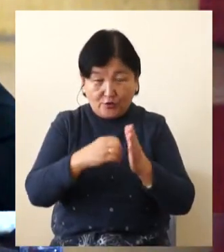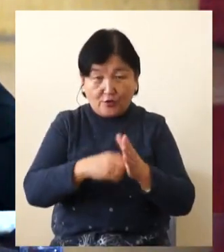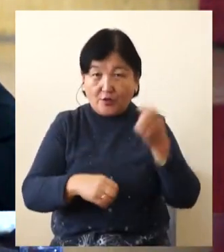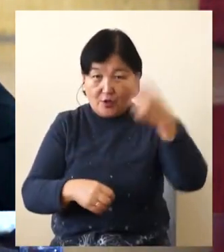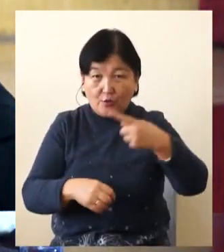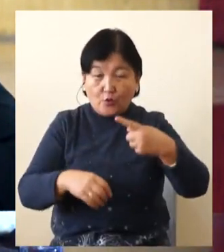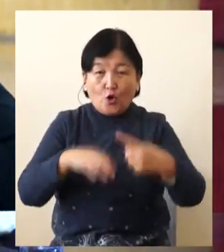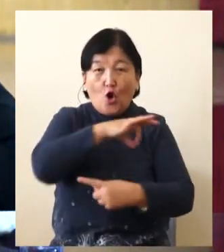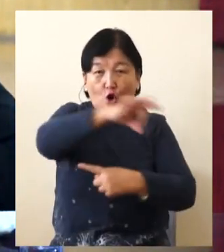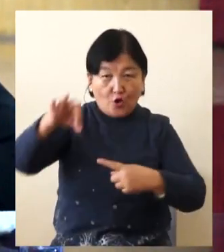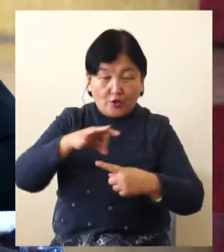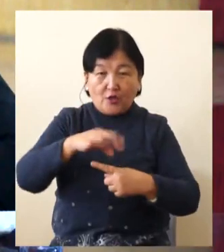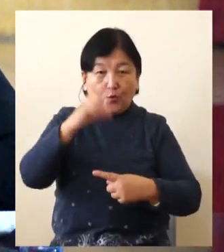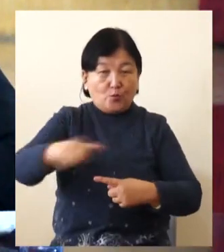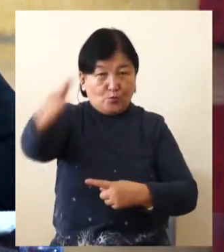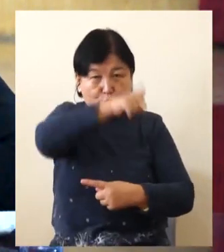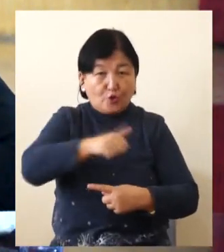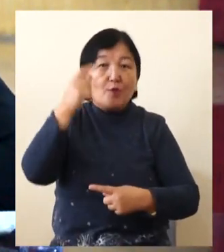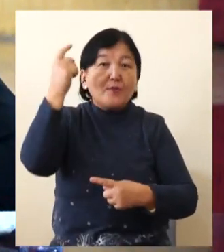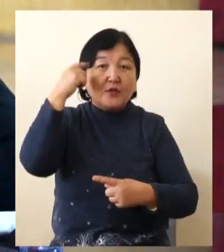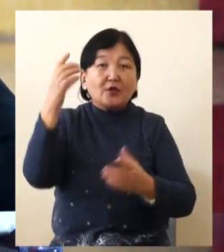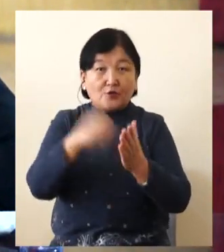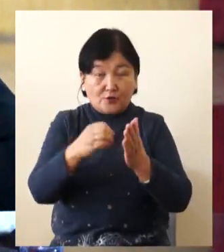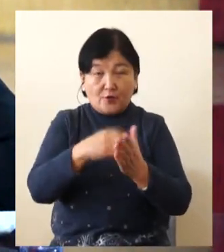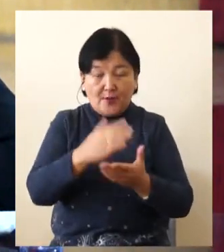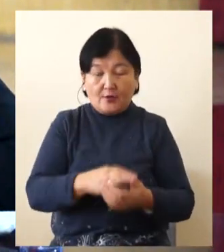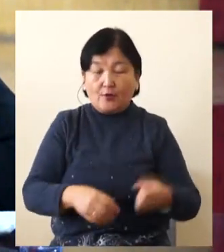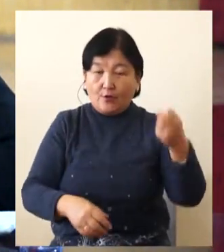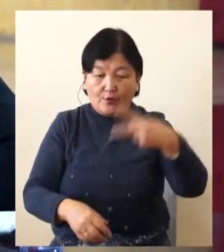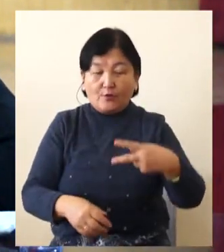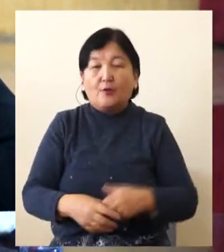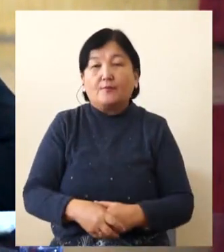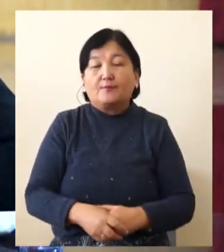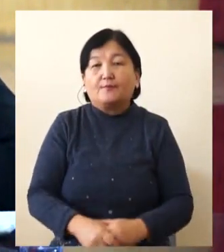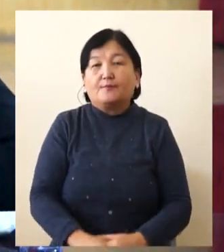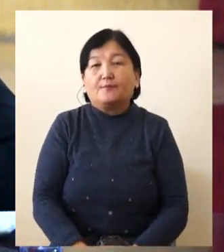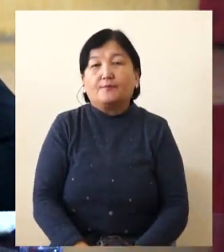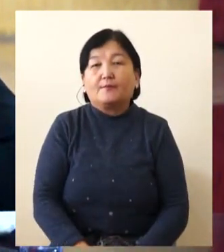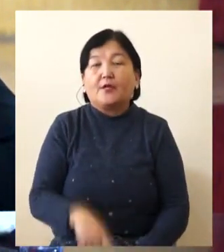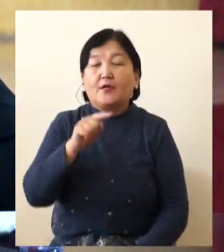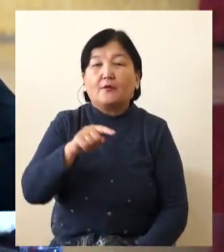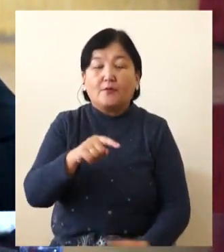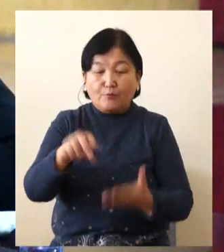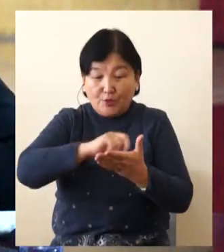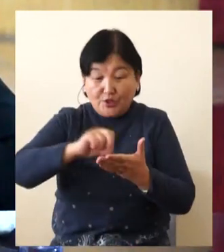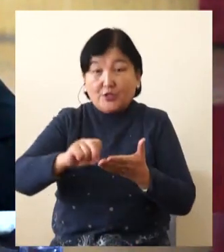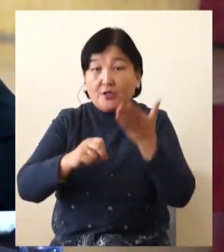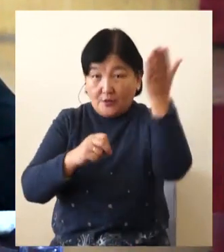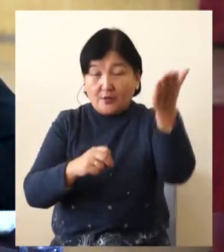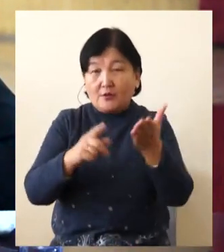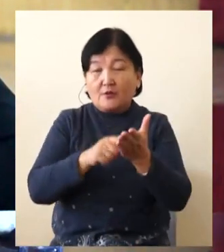нэгдүгээр орон даяараа хүн болгон мэдмээр байна. За хоёрдугаар яг ийм тодорхой тохиолдлууд дээр бичих